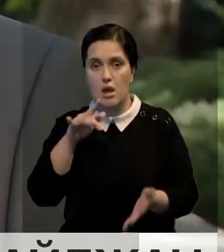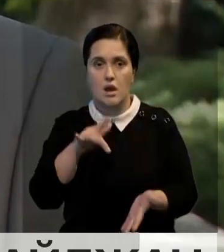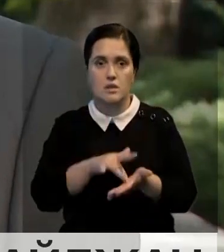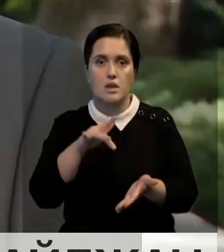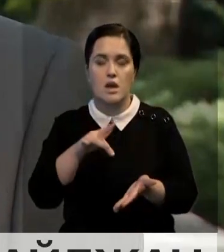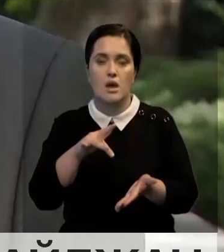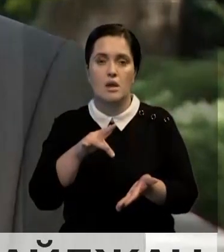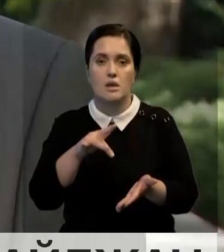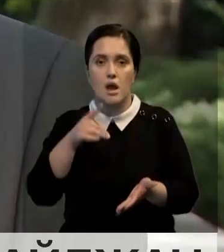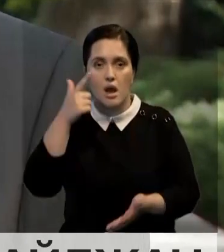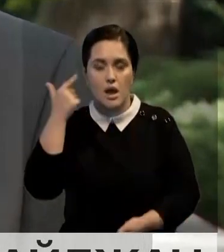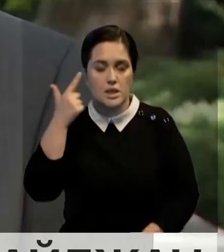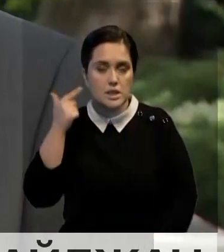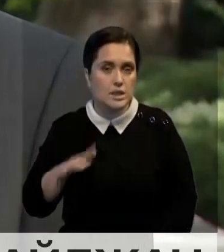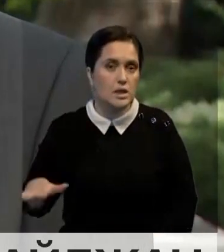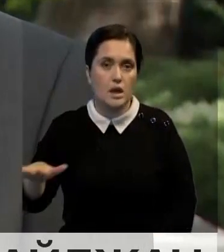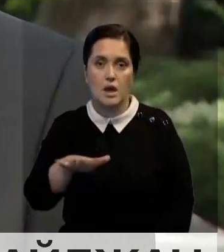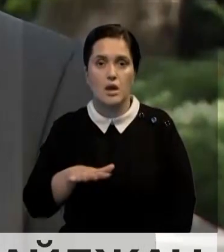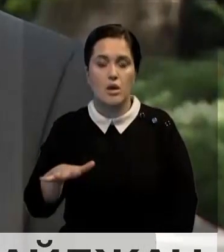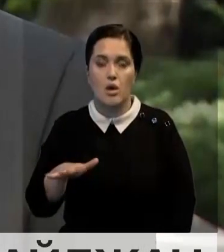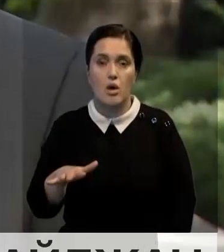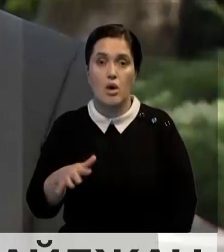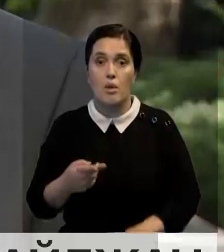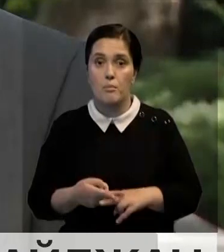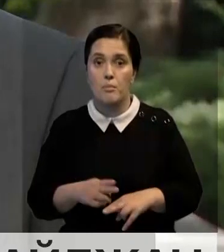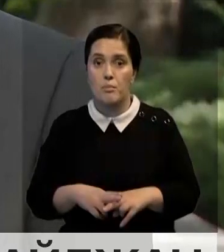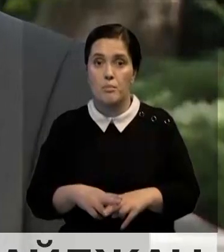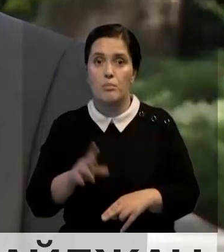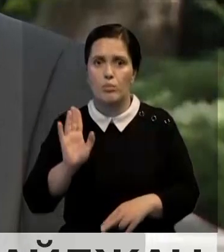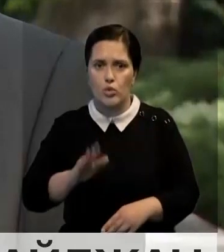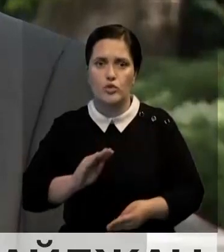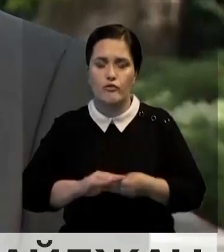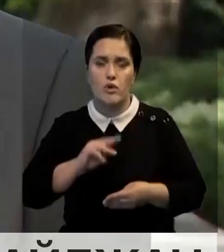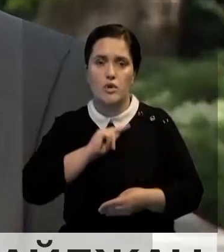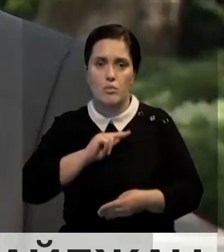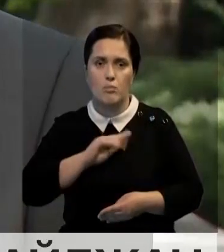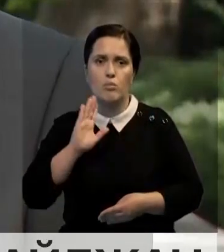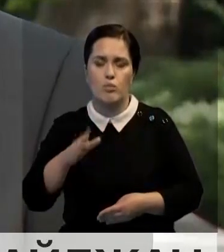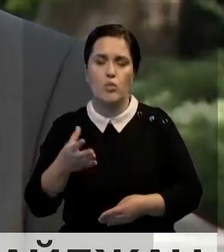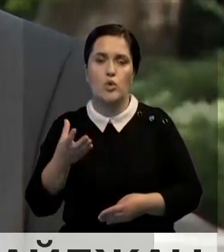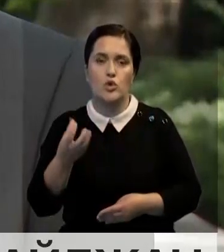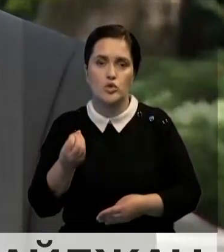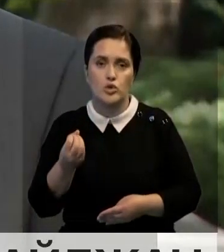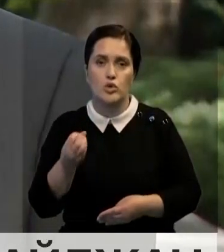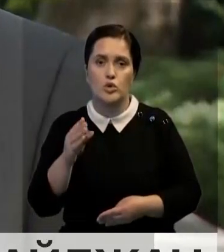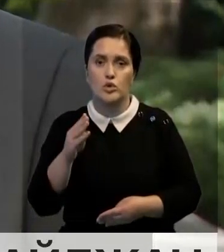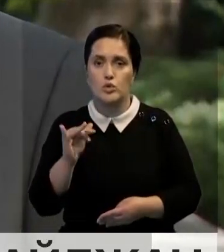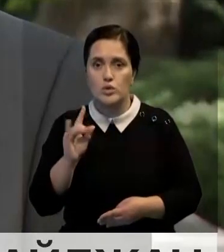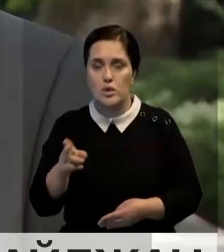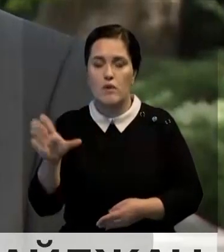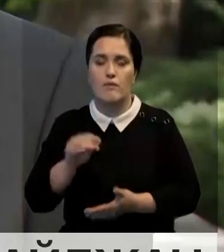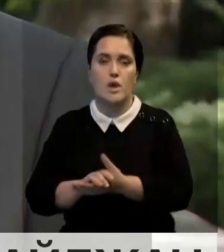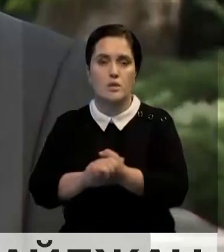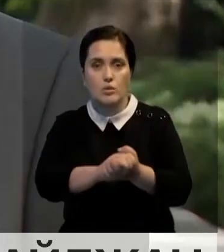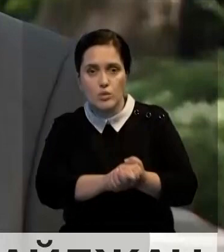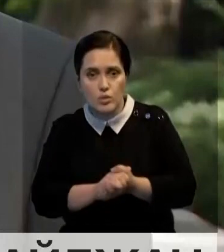центральной, располагается в Центральной Азии. И я думаю, что вот эта ось, она будет работать, и мы будем продвигать и тюркскую